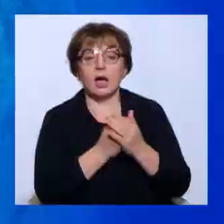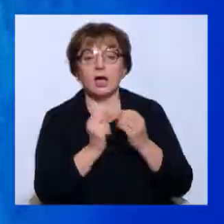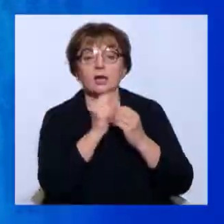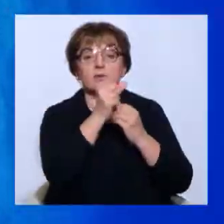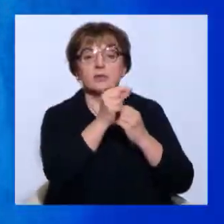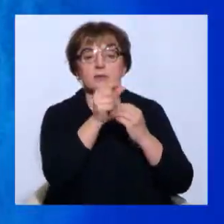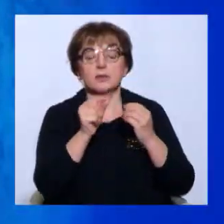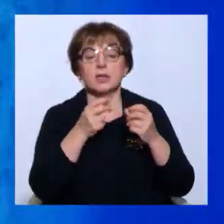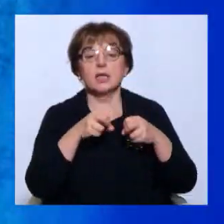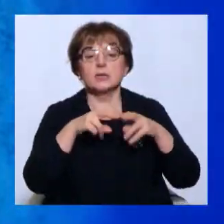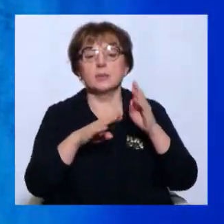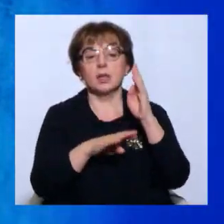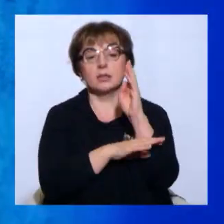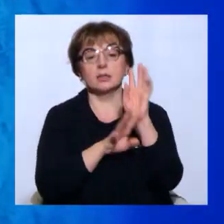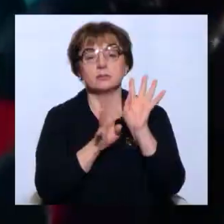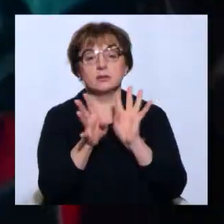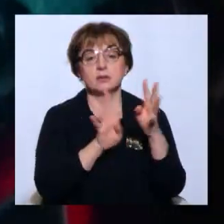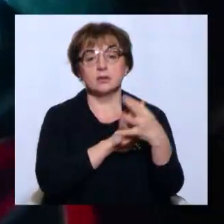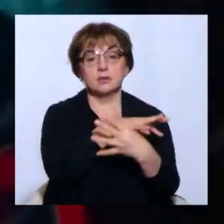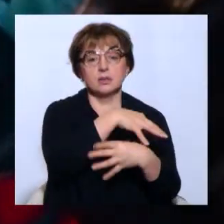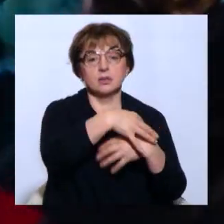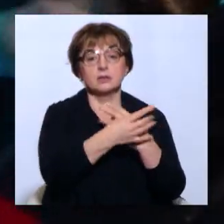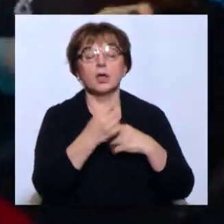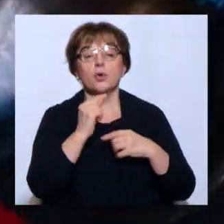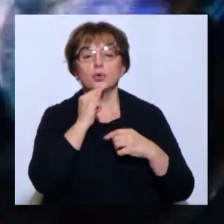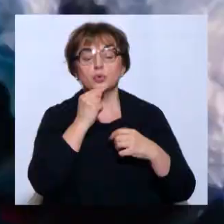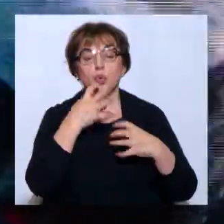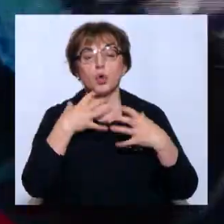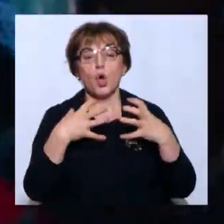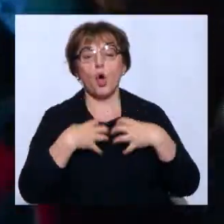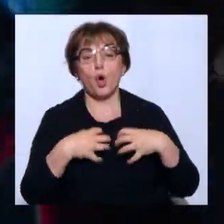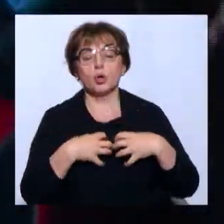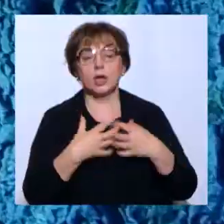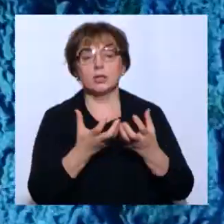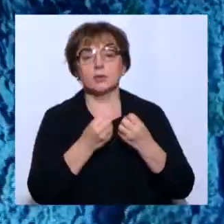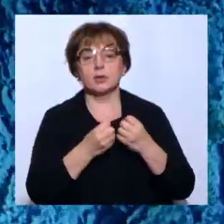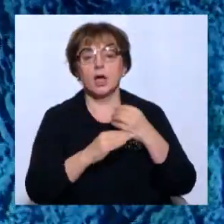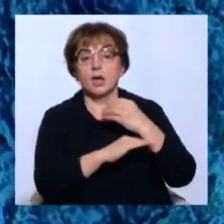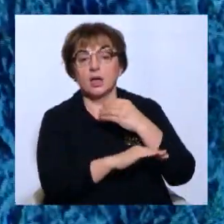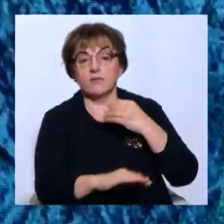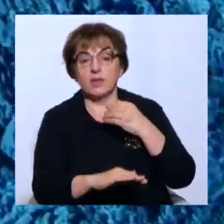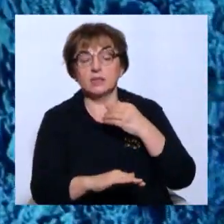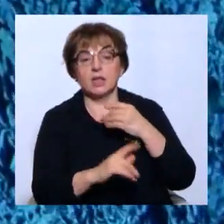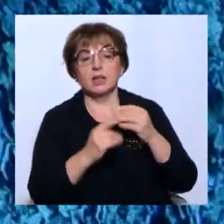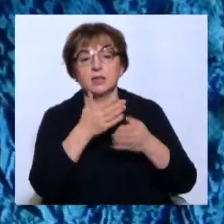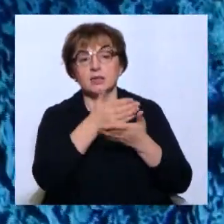მიიღება, აი, ხესავით დატოტვილი რთული ორგანიზმი, რომლის ქვედა ნაწილი